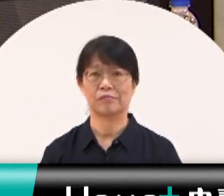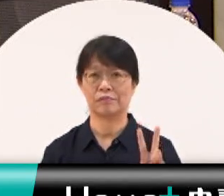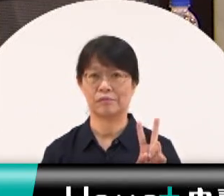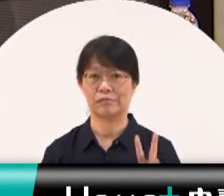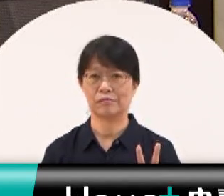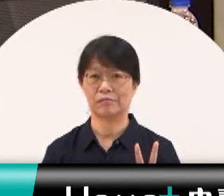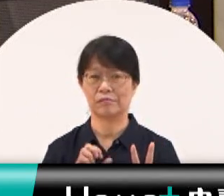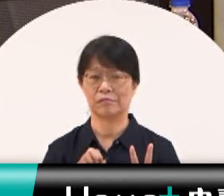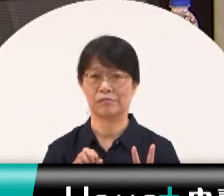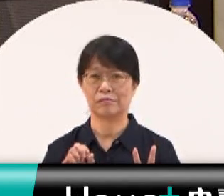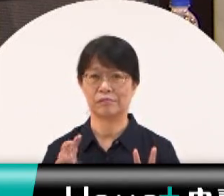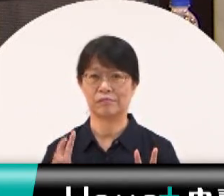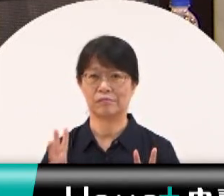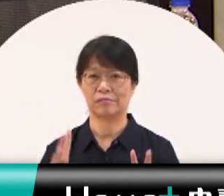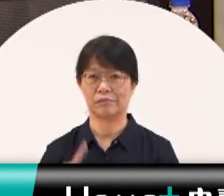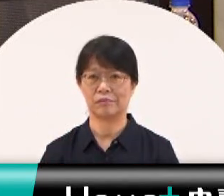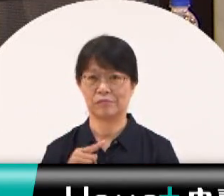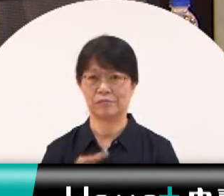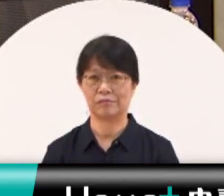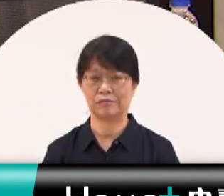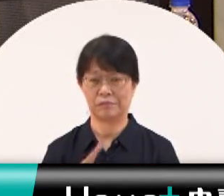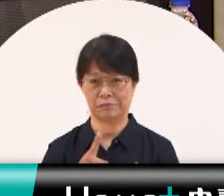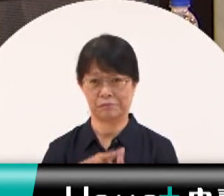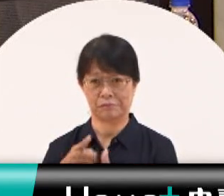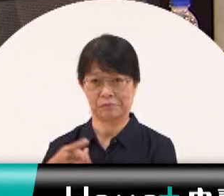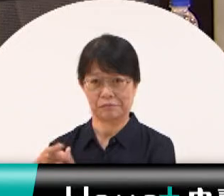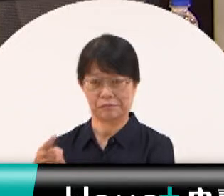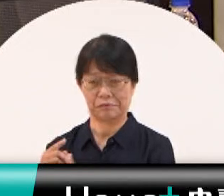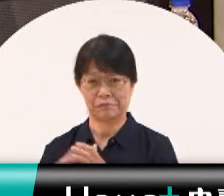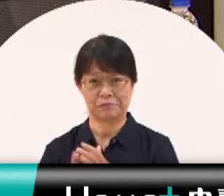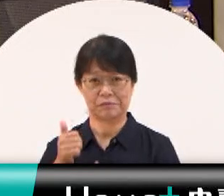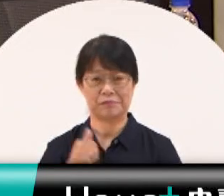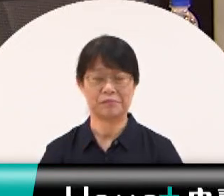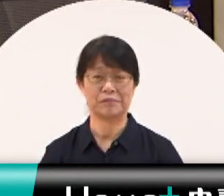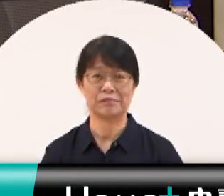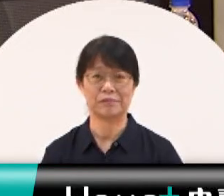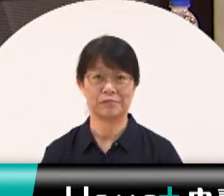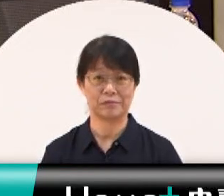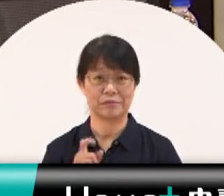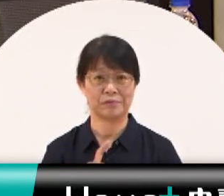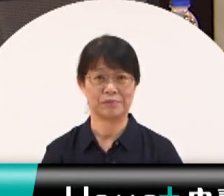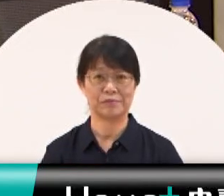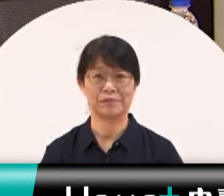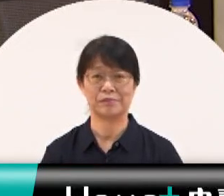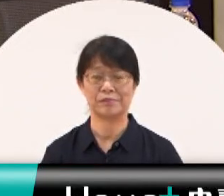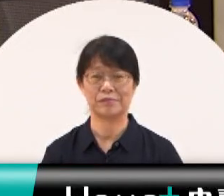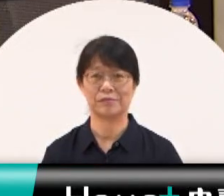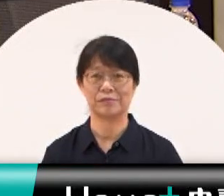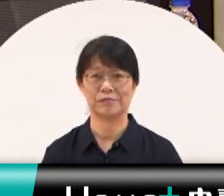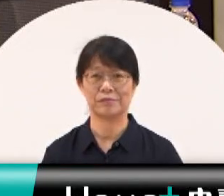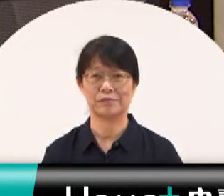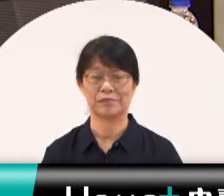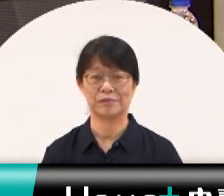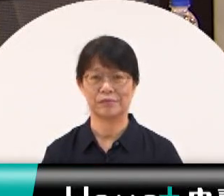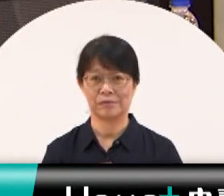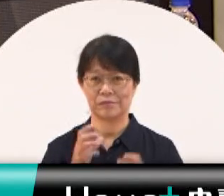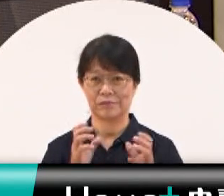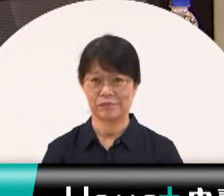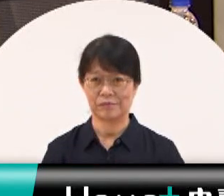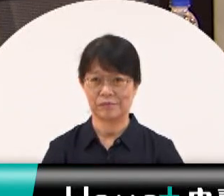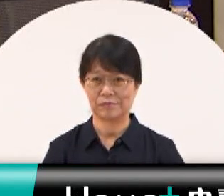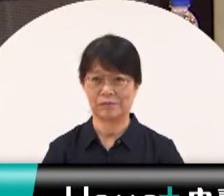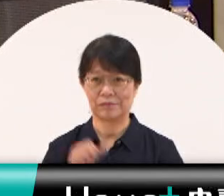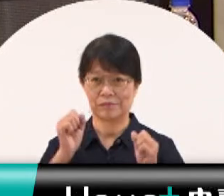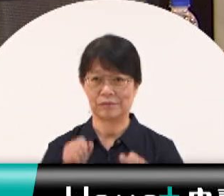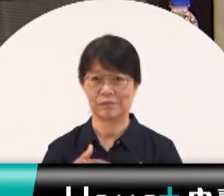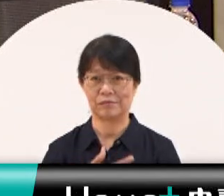的很多第一名的我们的这个市长呢，有提到说，要让他成为运动的艺文